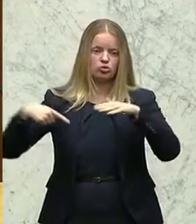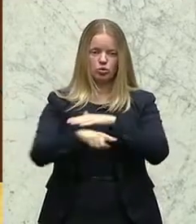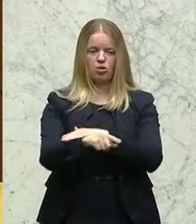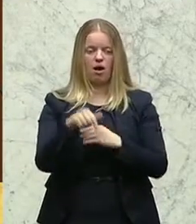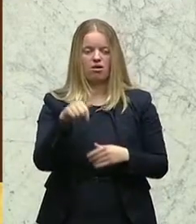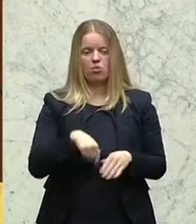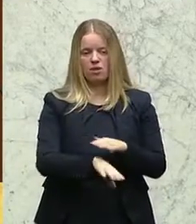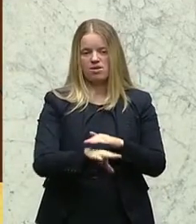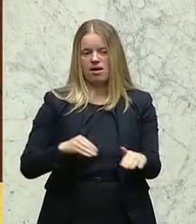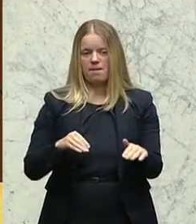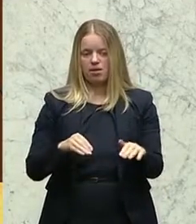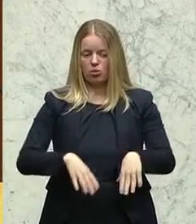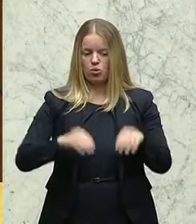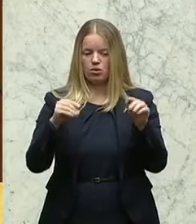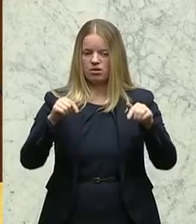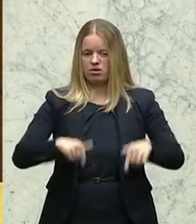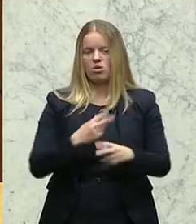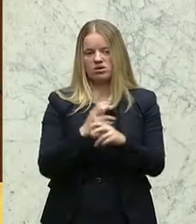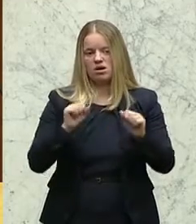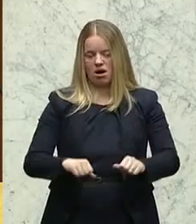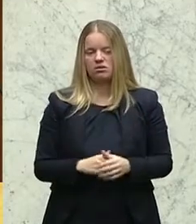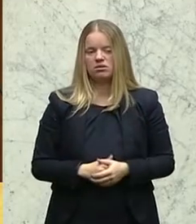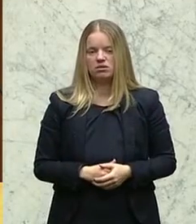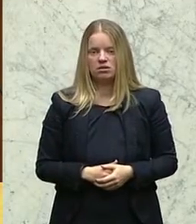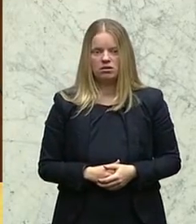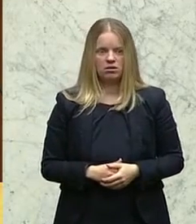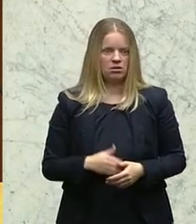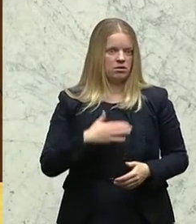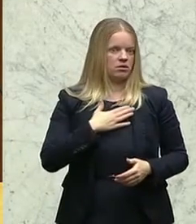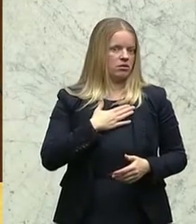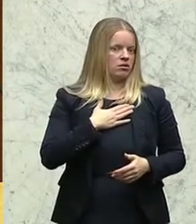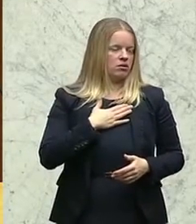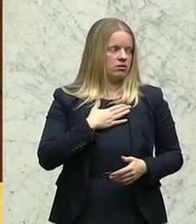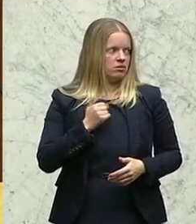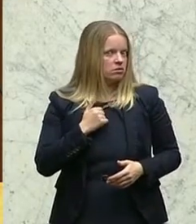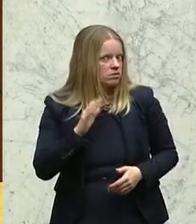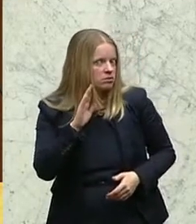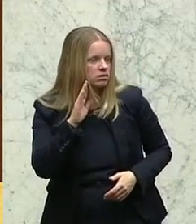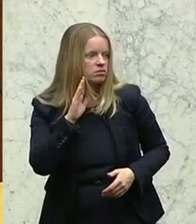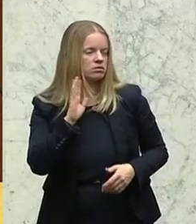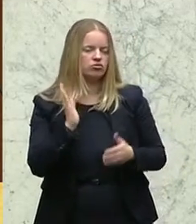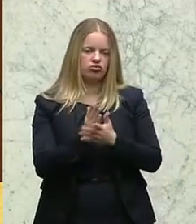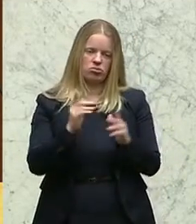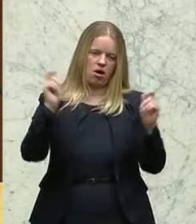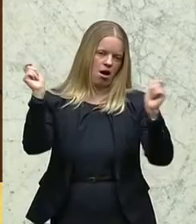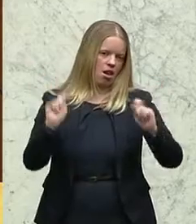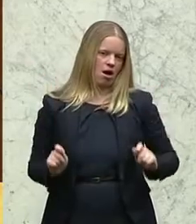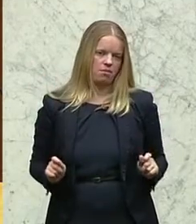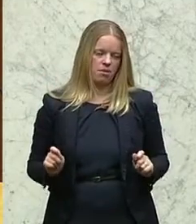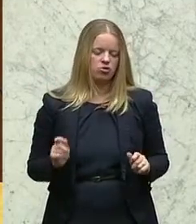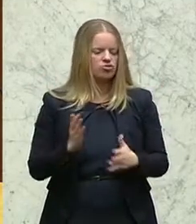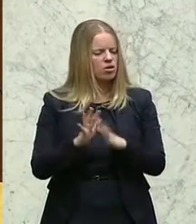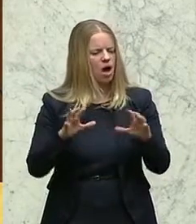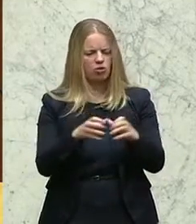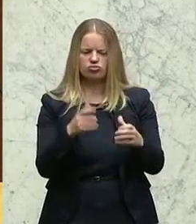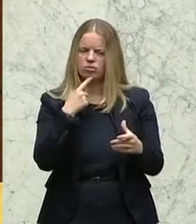zum Unternehmertum in Österreich bekommen. Und da läuten bei mir schon alle Alarmglocken. Ich habe es im Ausschuss auch gesagt, wenn man jetzt